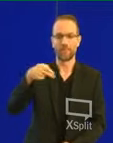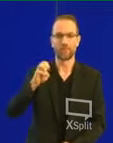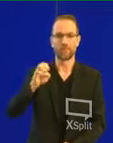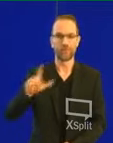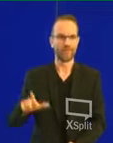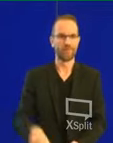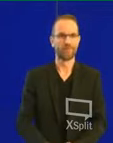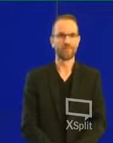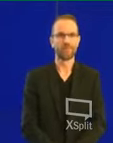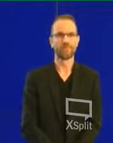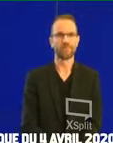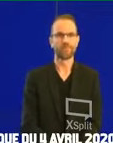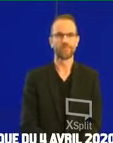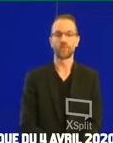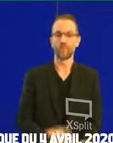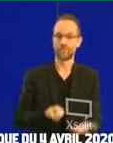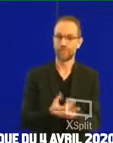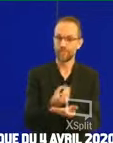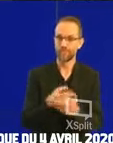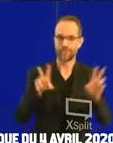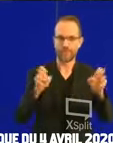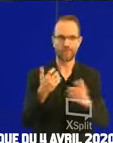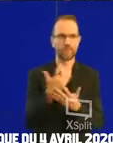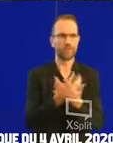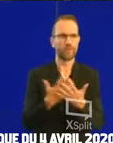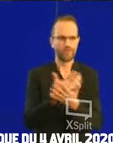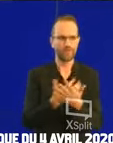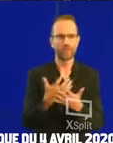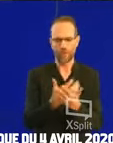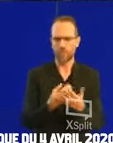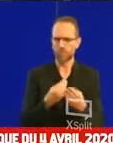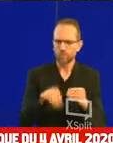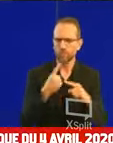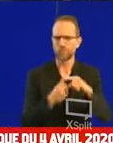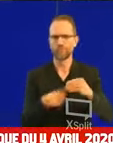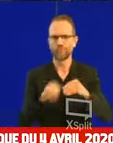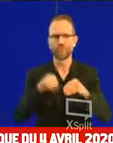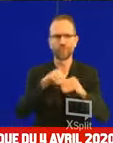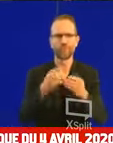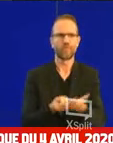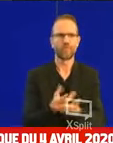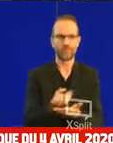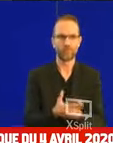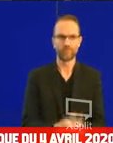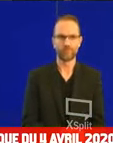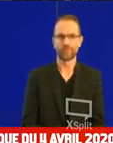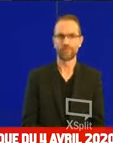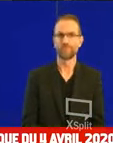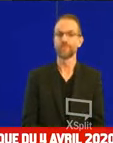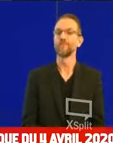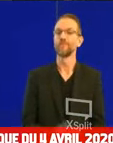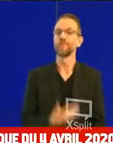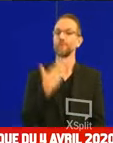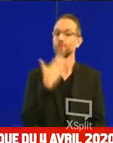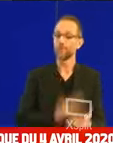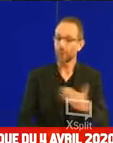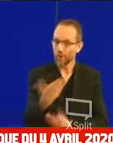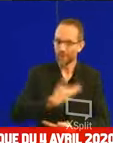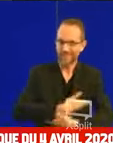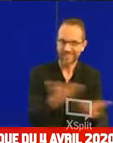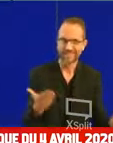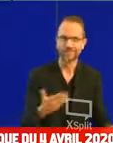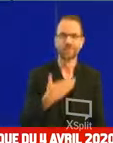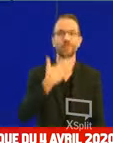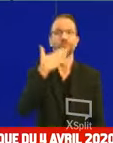vos d'autres informations complémentaires oui morgan irin bonjour à tous nous aujourd'hui le point pour la